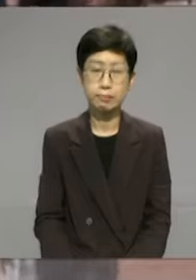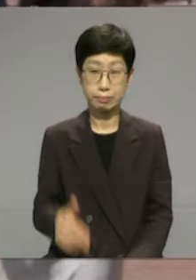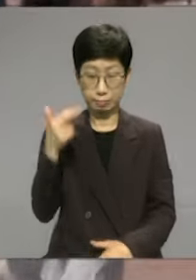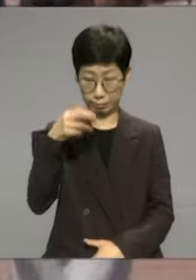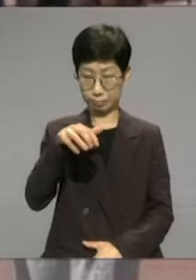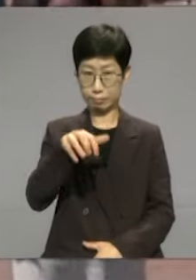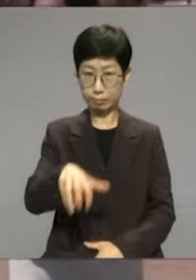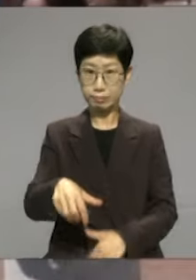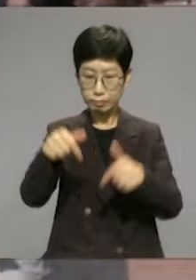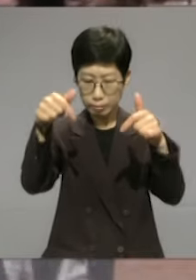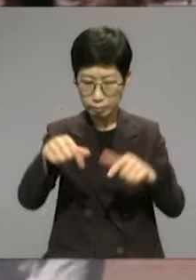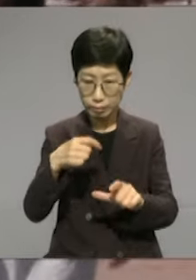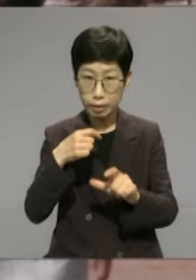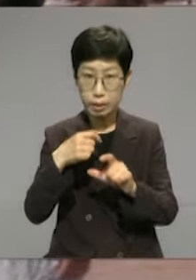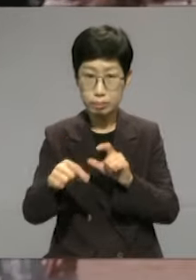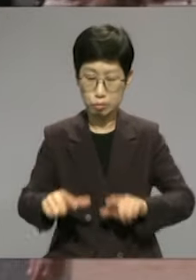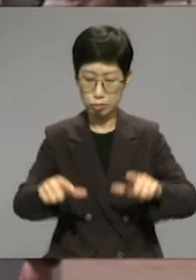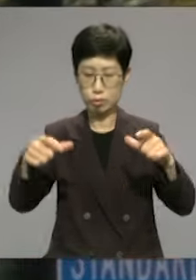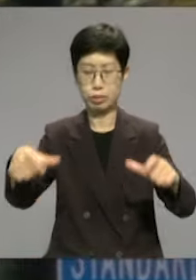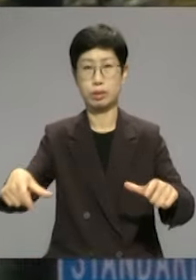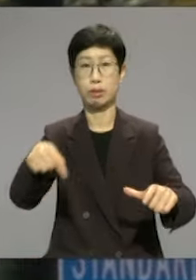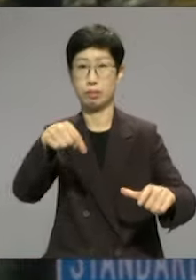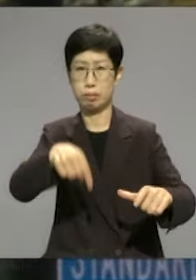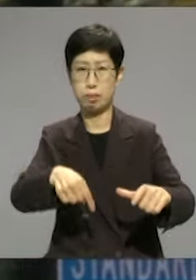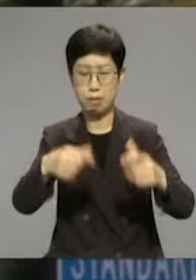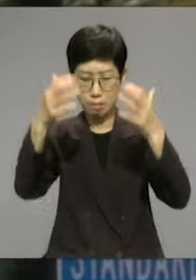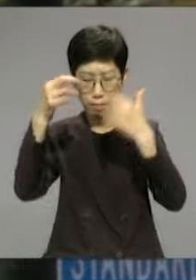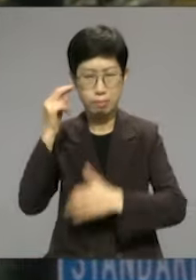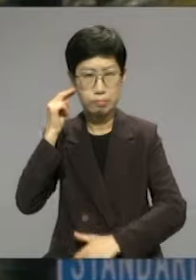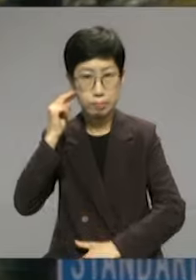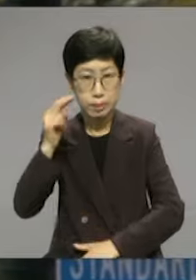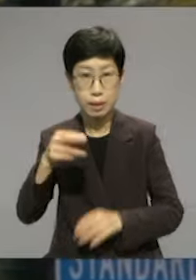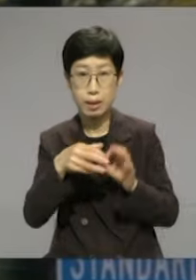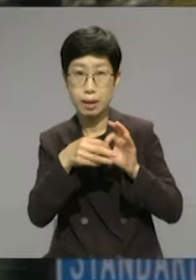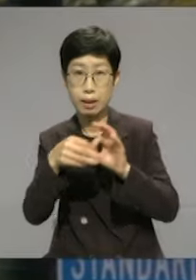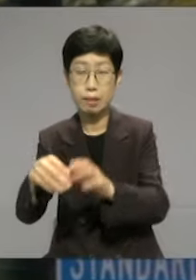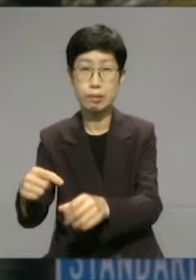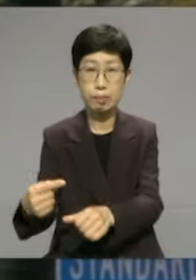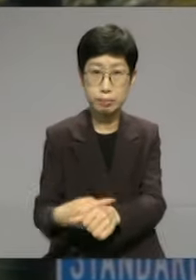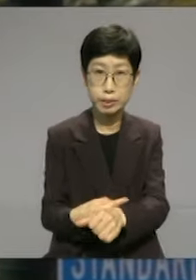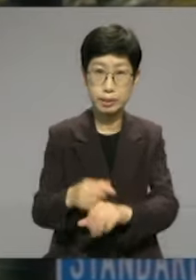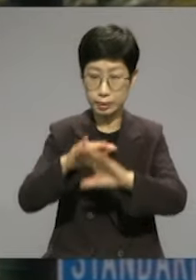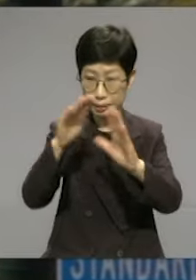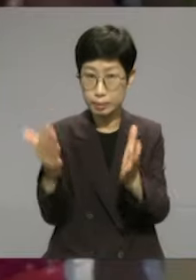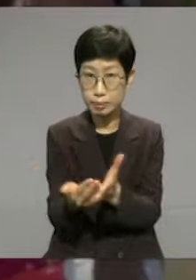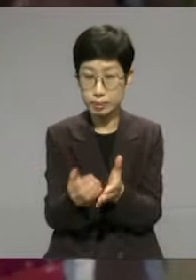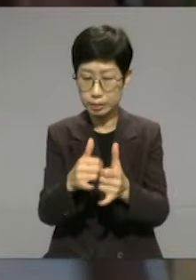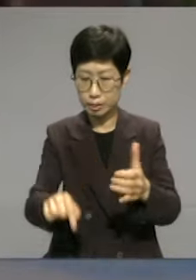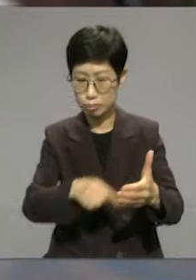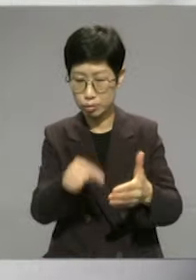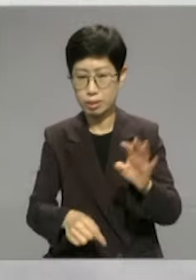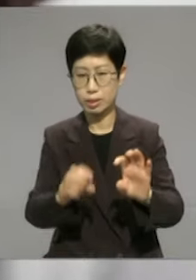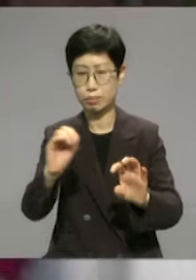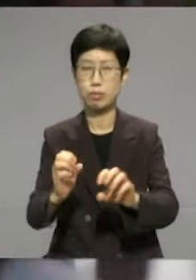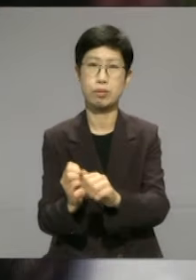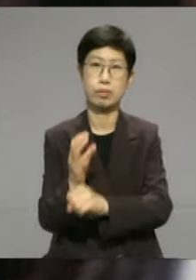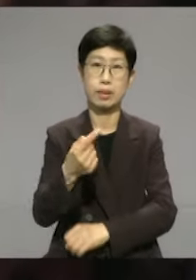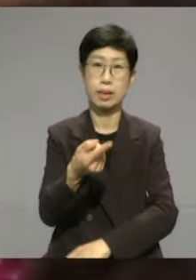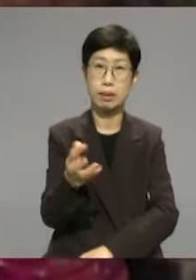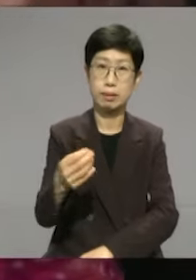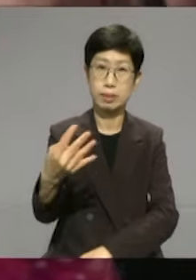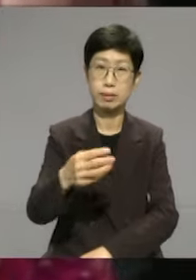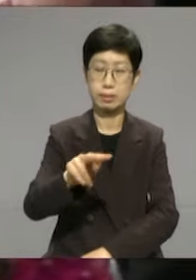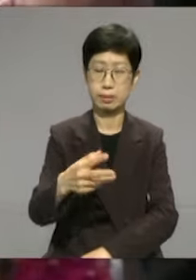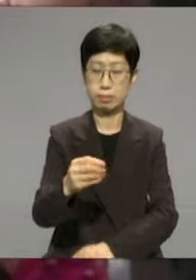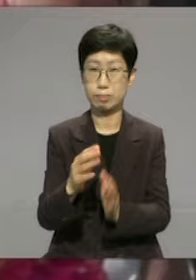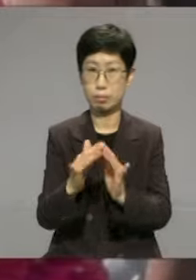미국에서 서부와 일부 동부 지역을 중심으로 기록적인 폭염이 계속되면서 전체 인구의 40% 넘는 1억 4,200만